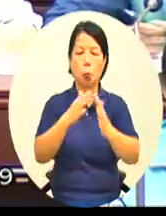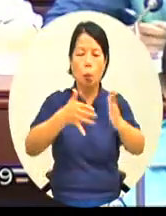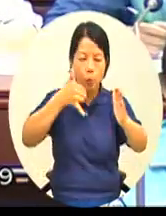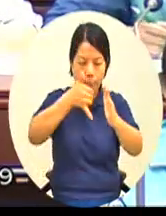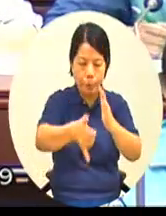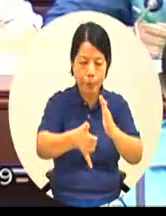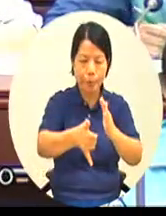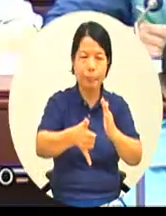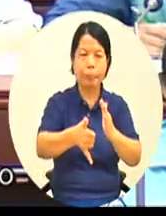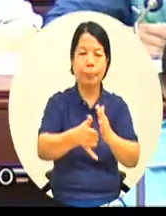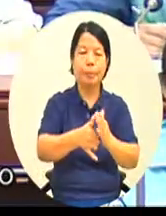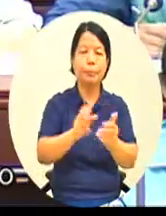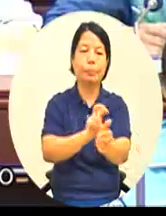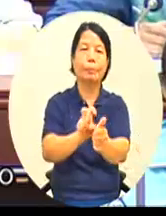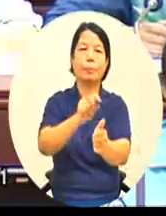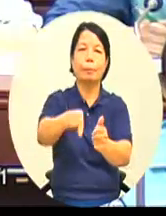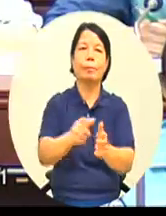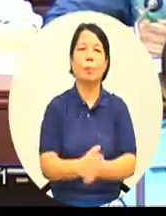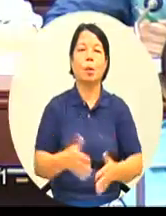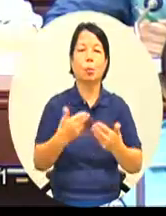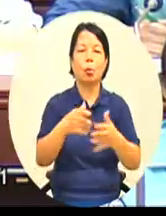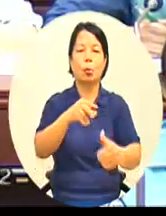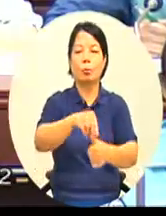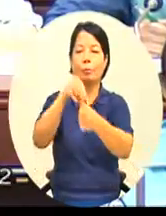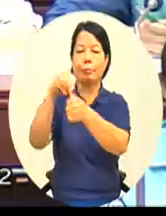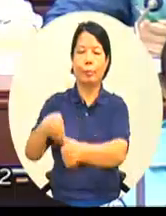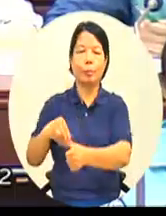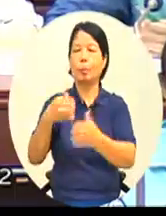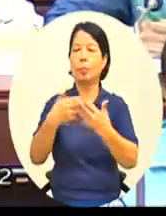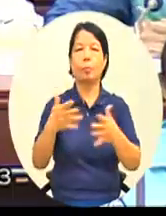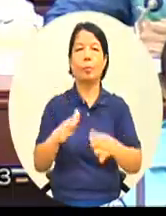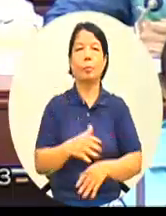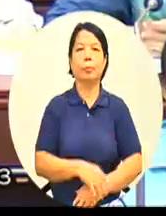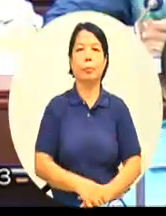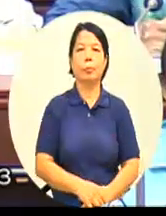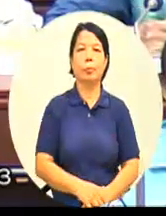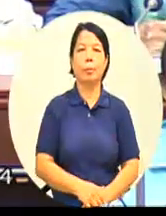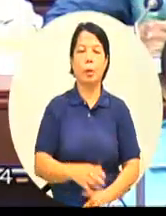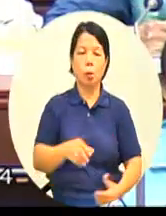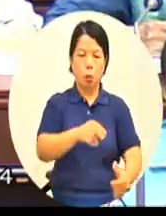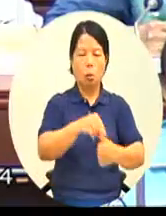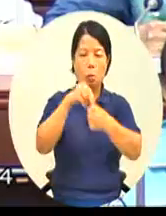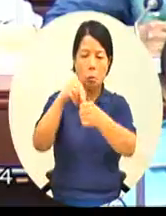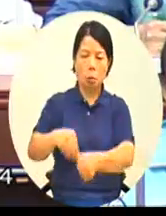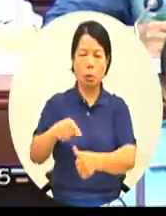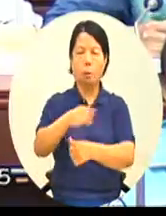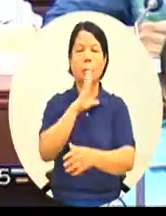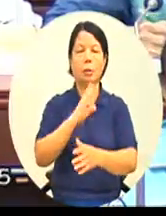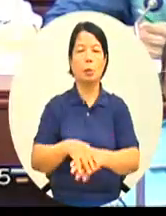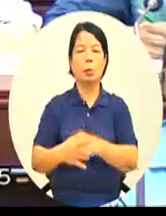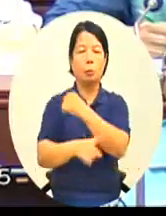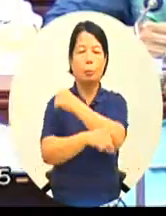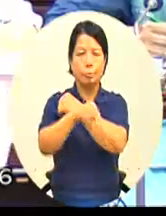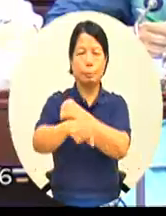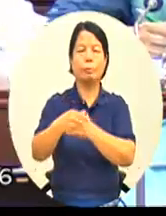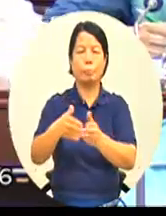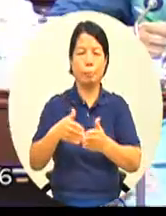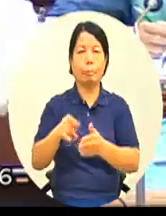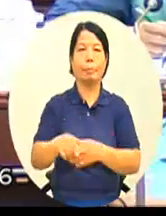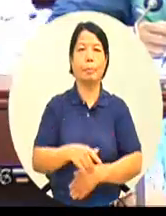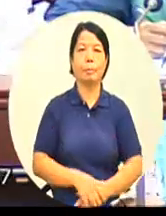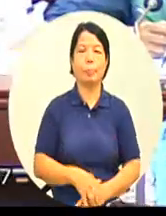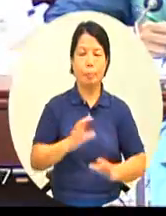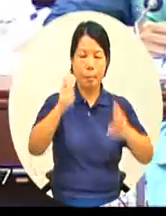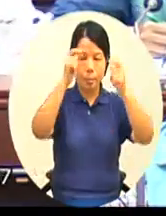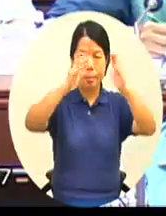人员的话，他也是不用进到机构，其实进到机构还是最后一个选择。但是其实我们现在高